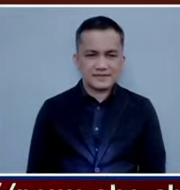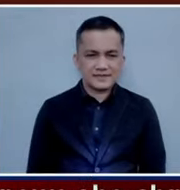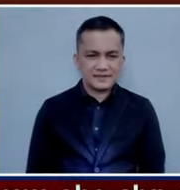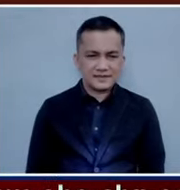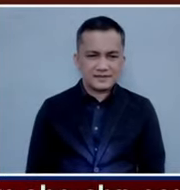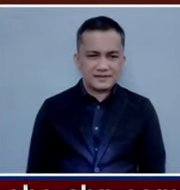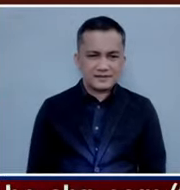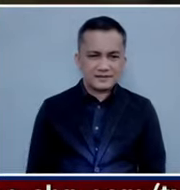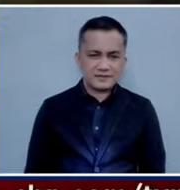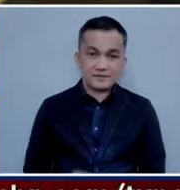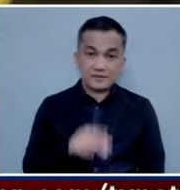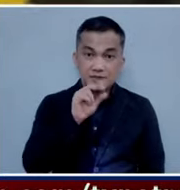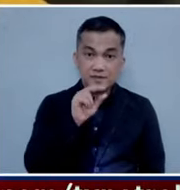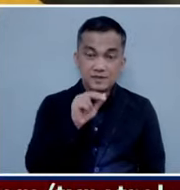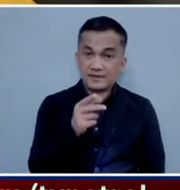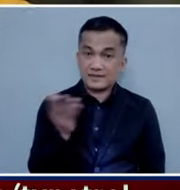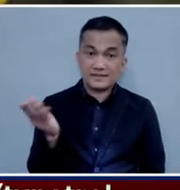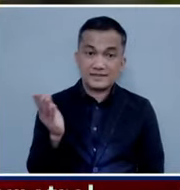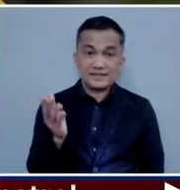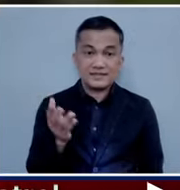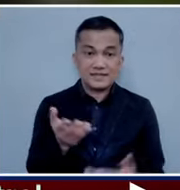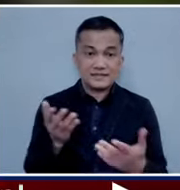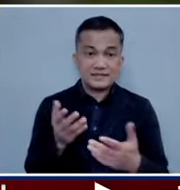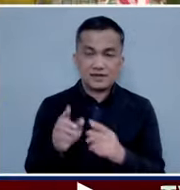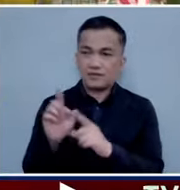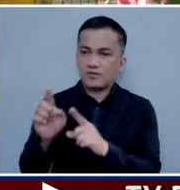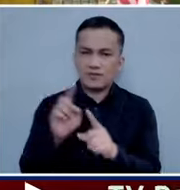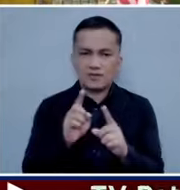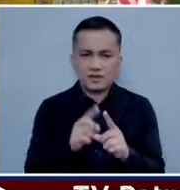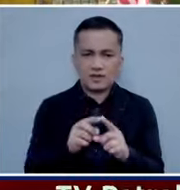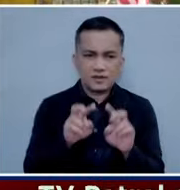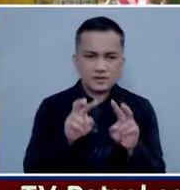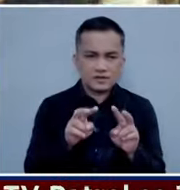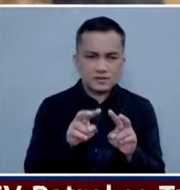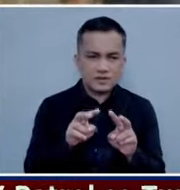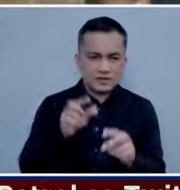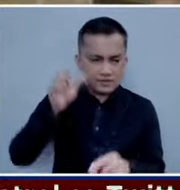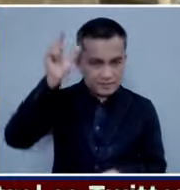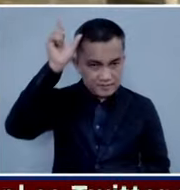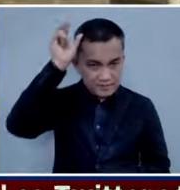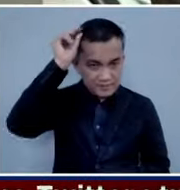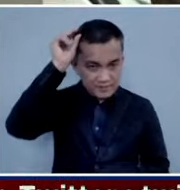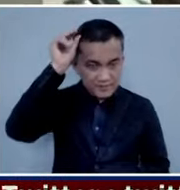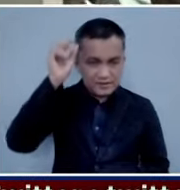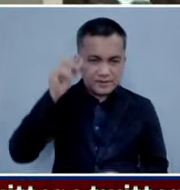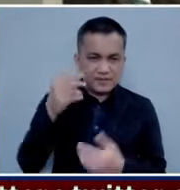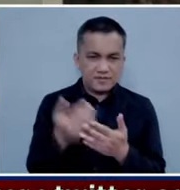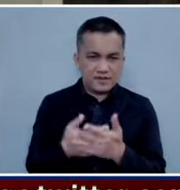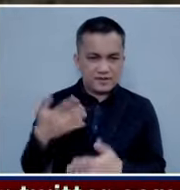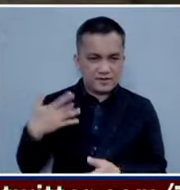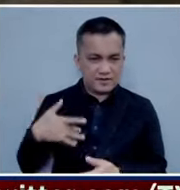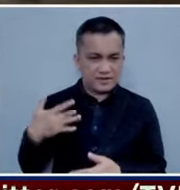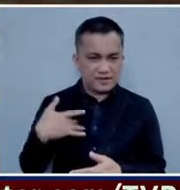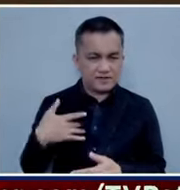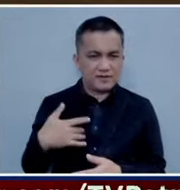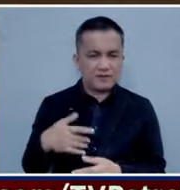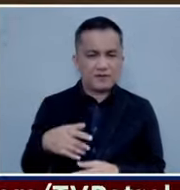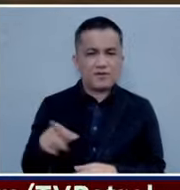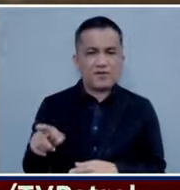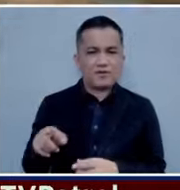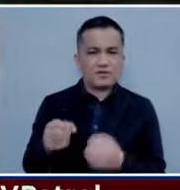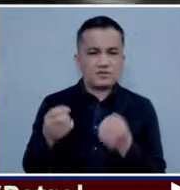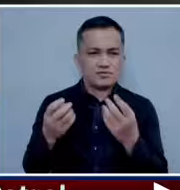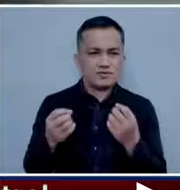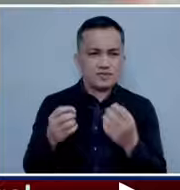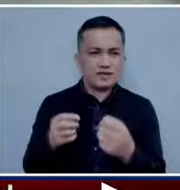May bibe na ba ang lahat? Saan ka man magpunta, tiyak nakita mo na itong bagong fashion phenomenon. Mga